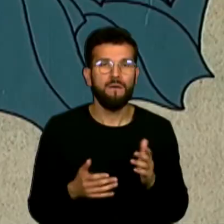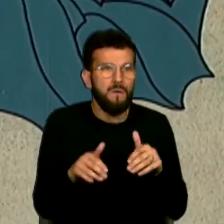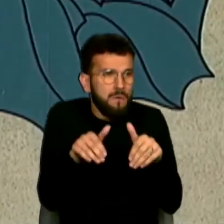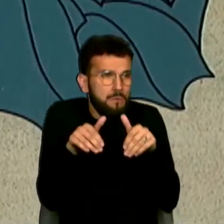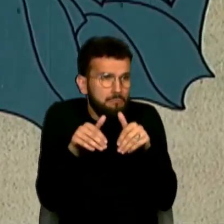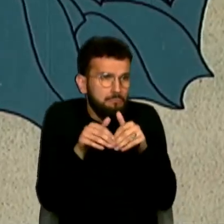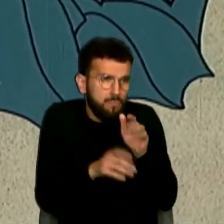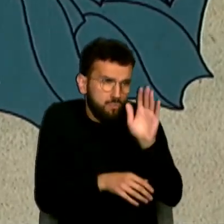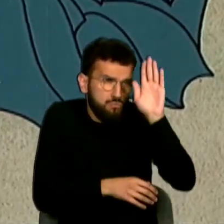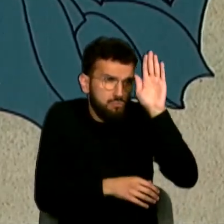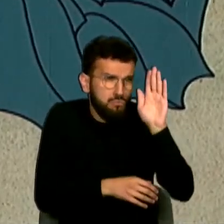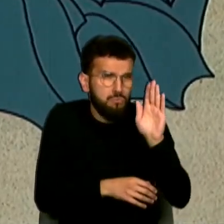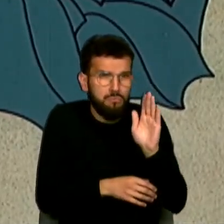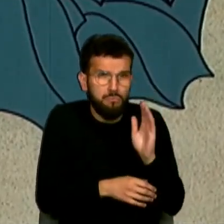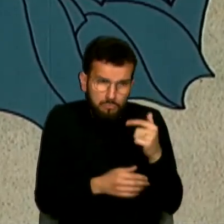Tu sme, Šupka.